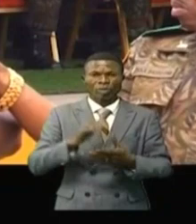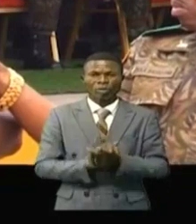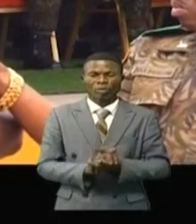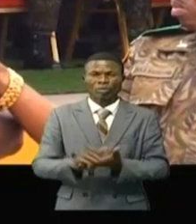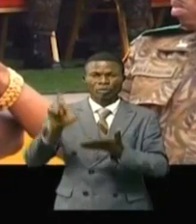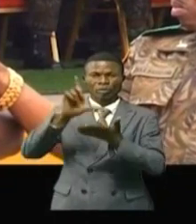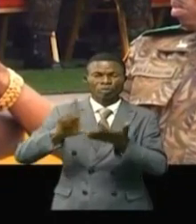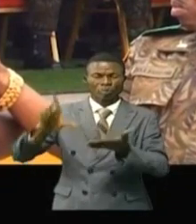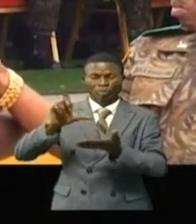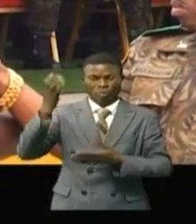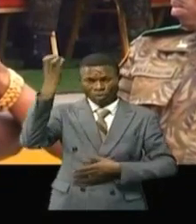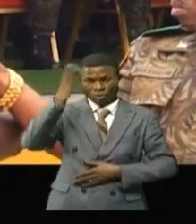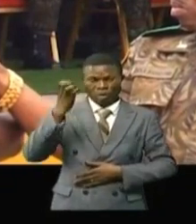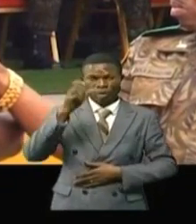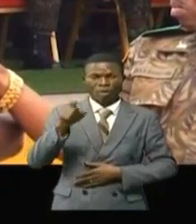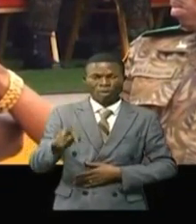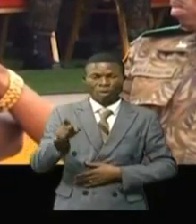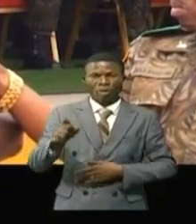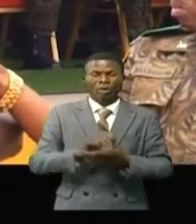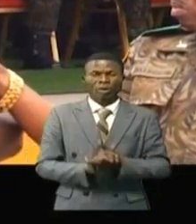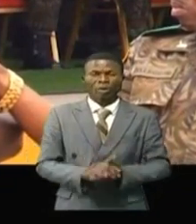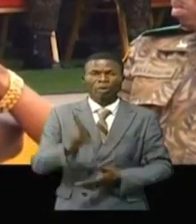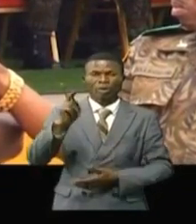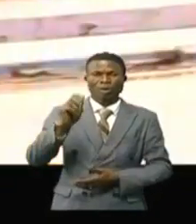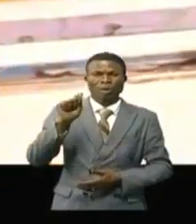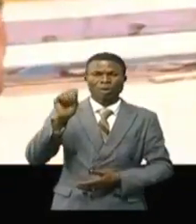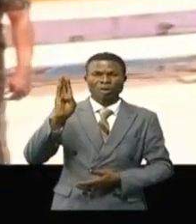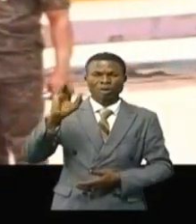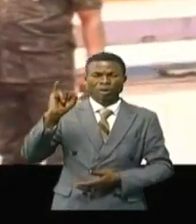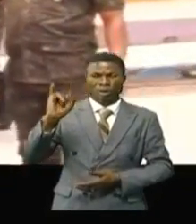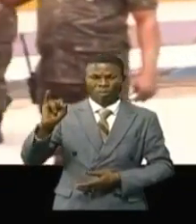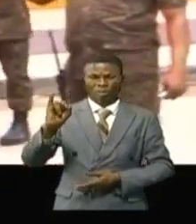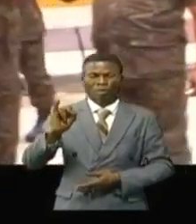Général-major Kaby Kiriza Ephraim.